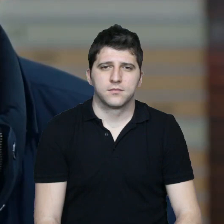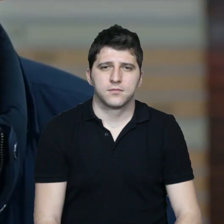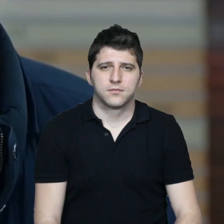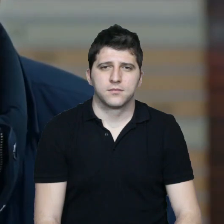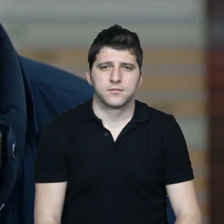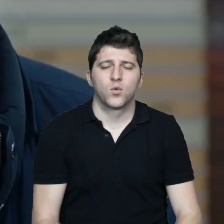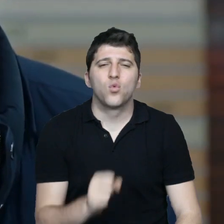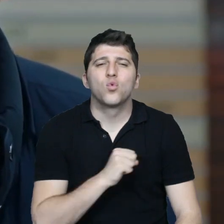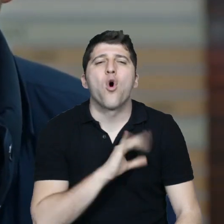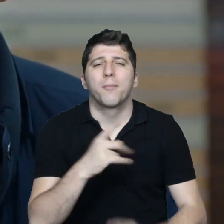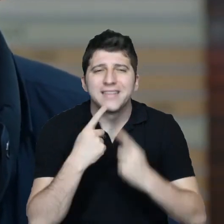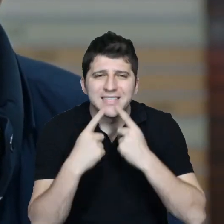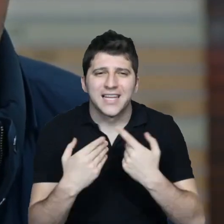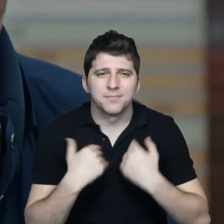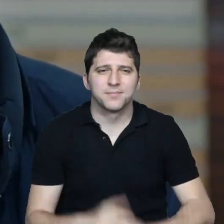Korkma diyebilseydim.